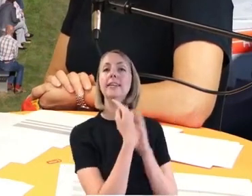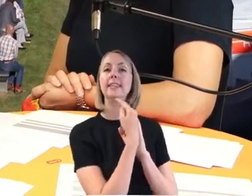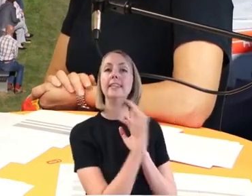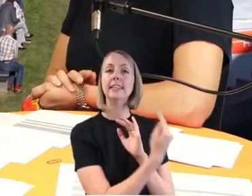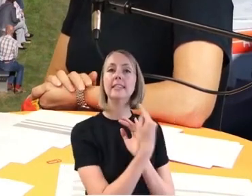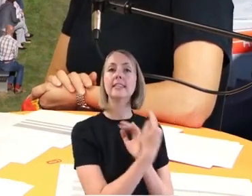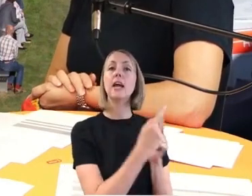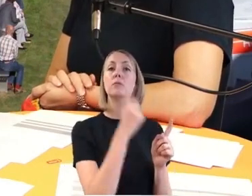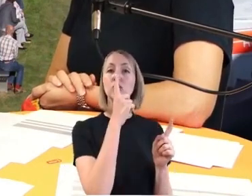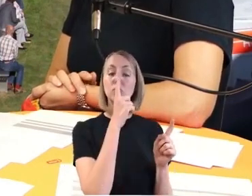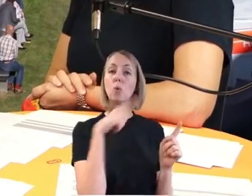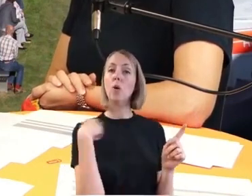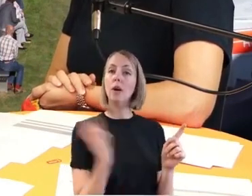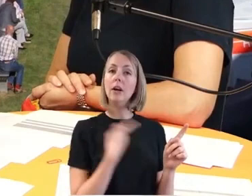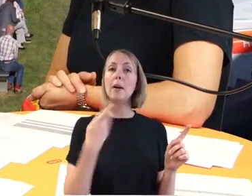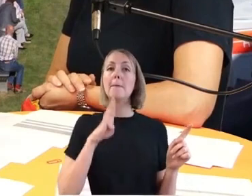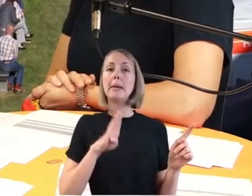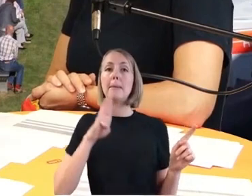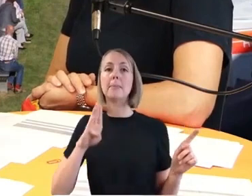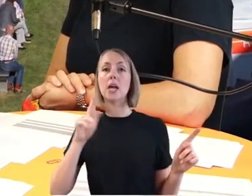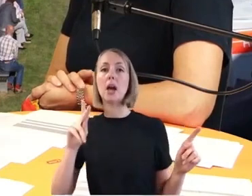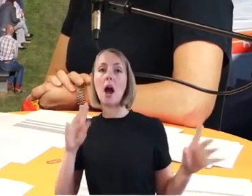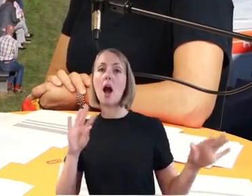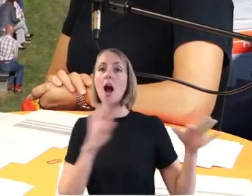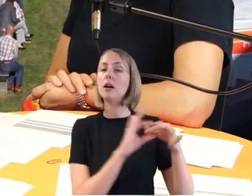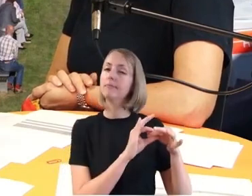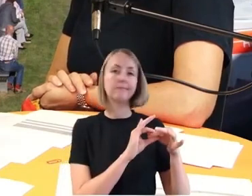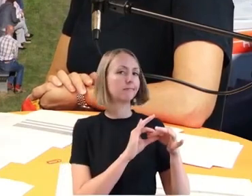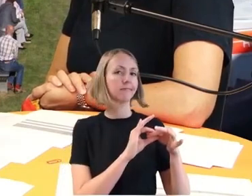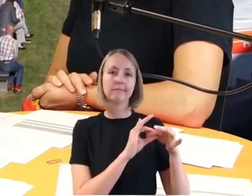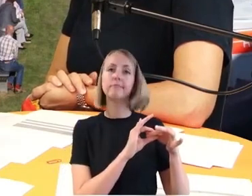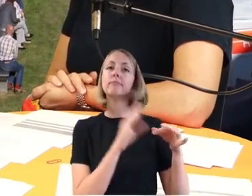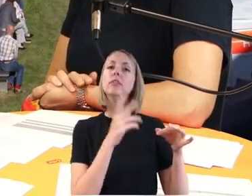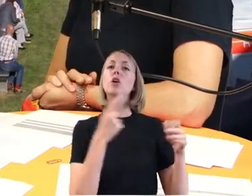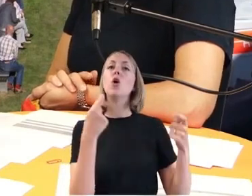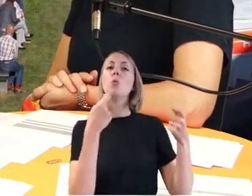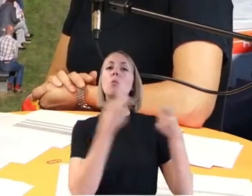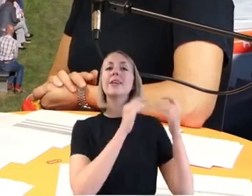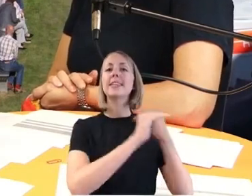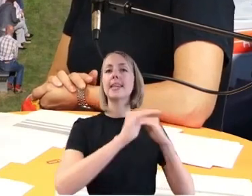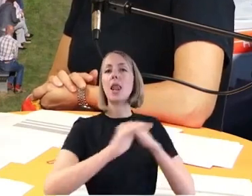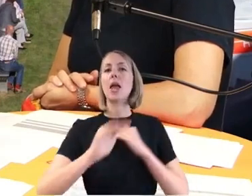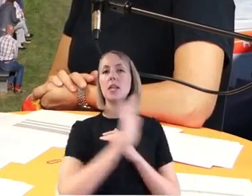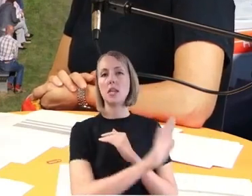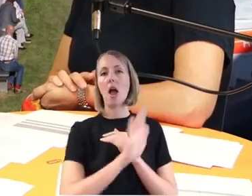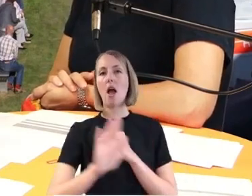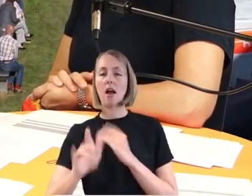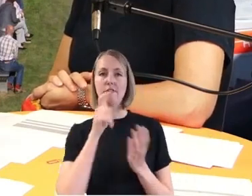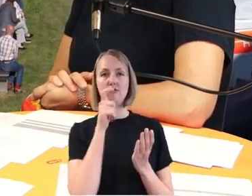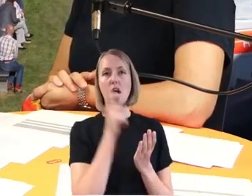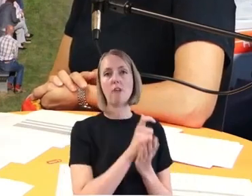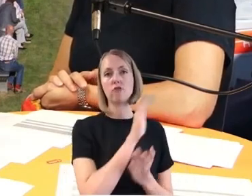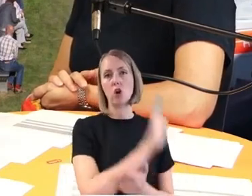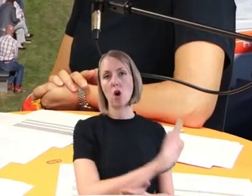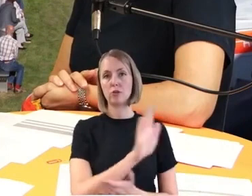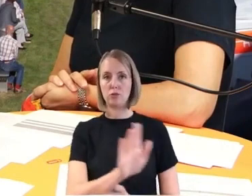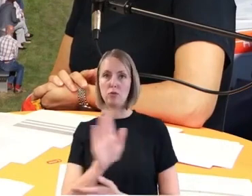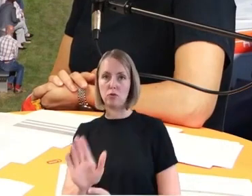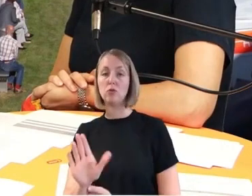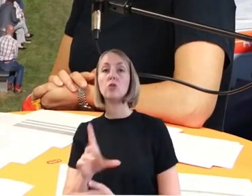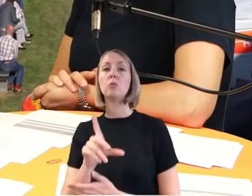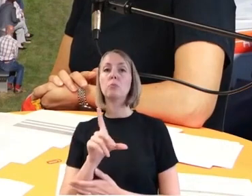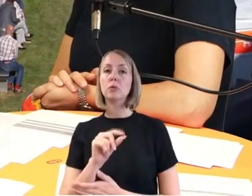alleinigen Zuständigkeitsbereich des BBKs, sondern liegt in Verantwortung der Bundesländer und ist dementsprechend in